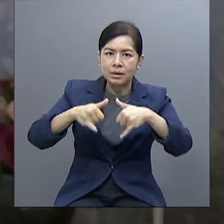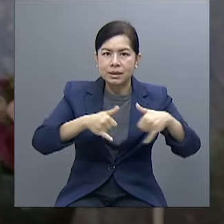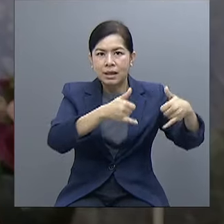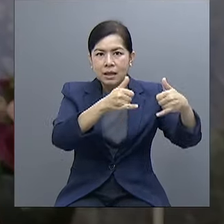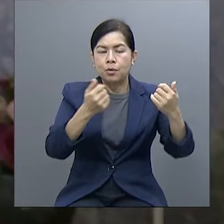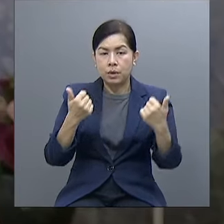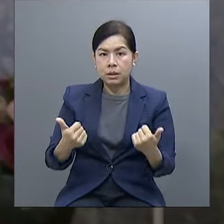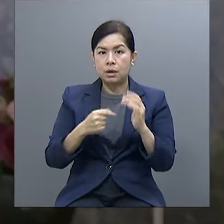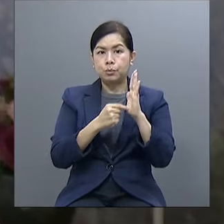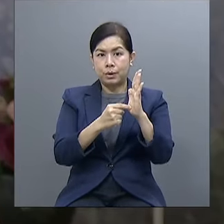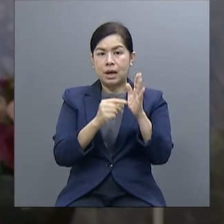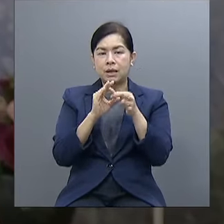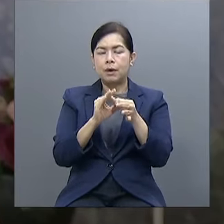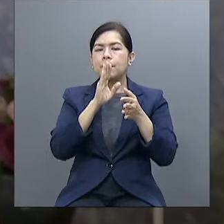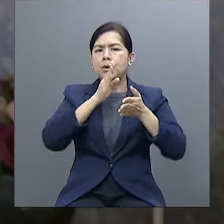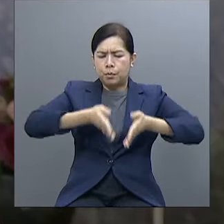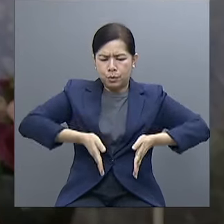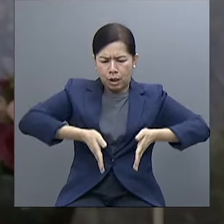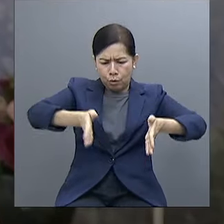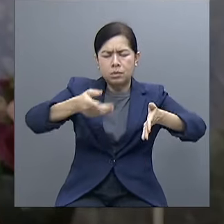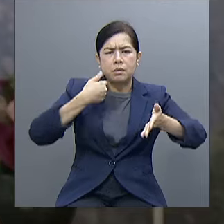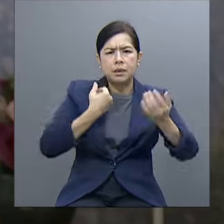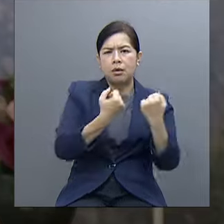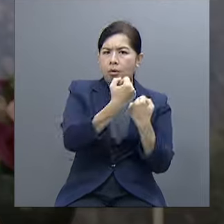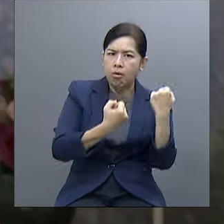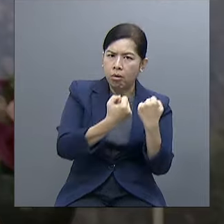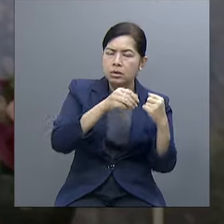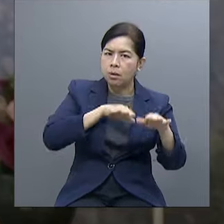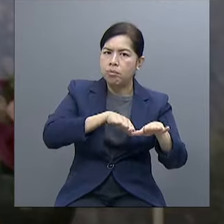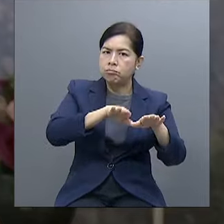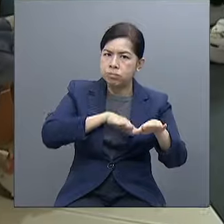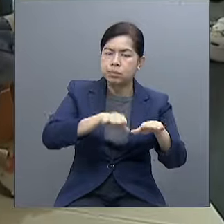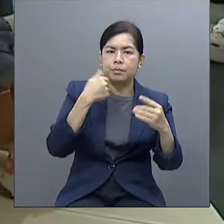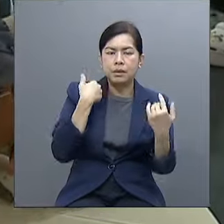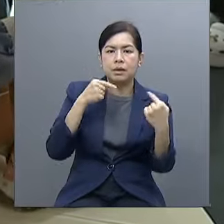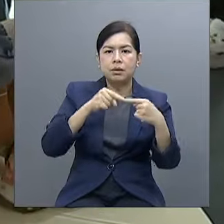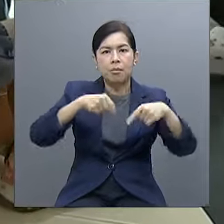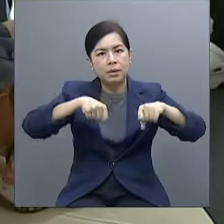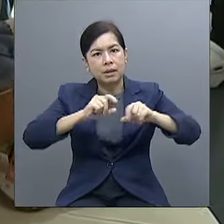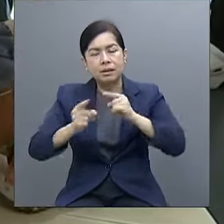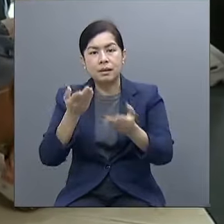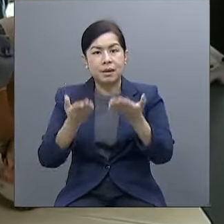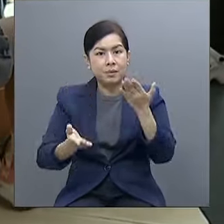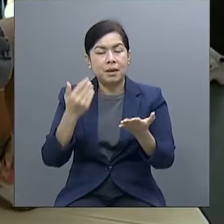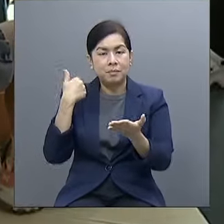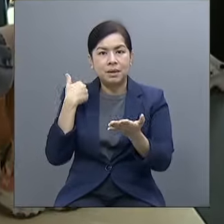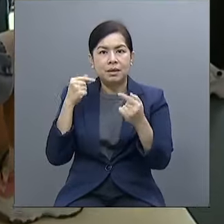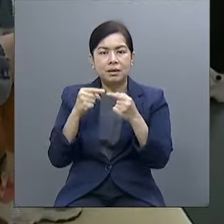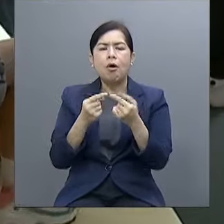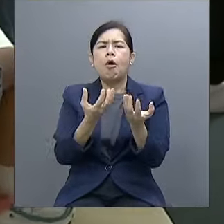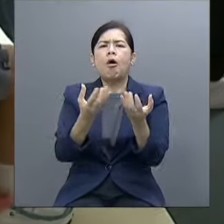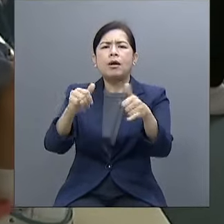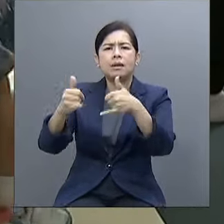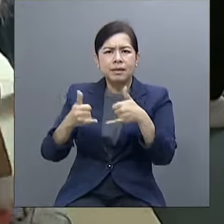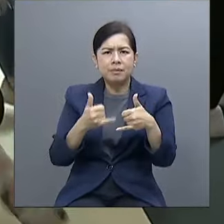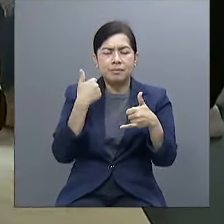การณ์จำลองบนท้องถนนค่ะให้เด็กๆเห็นยานพาหนะหลายแบบอาจจะผ่านของเล่นที่มาจากของเล่นรอบตัวเด็กนะคะไม่ว่าจะเป็นรถจาก